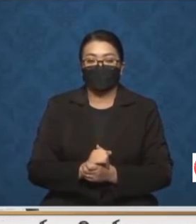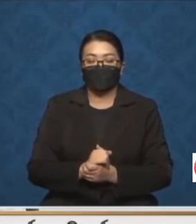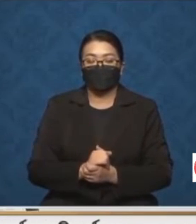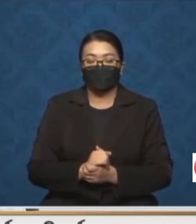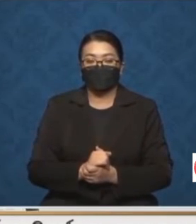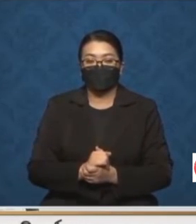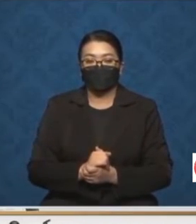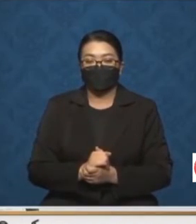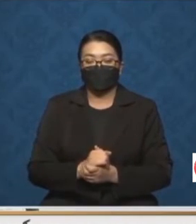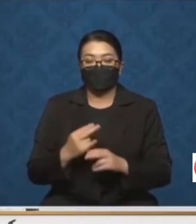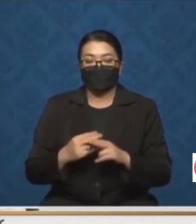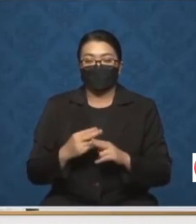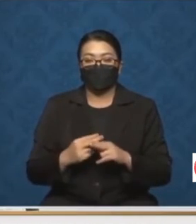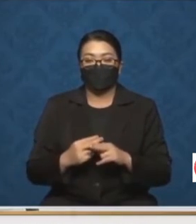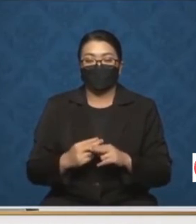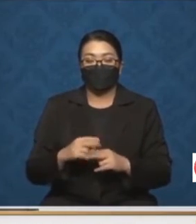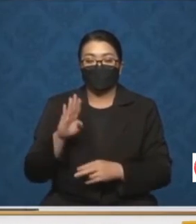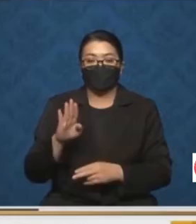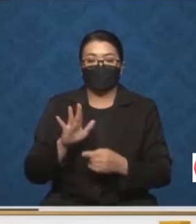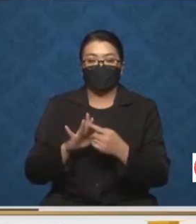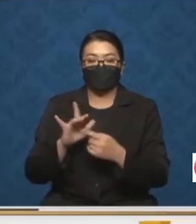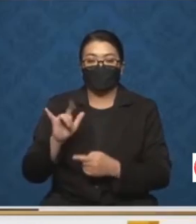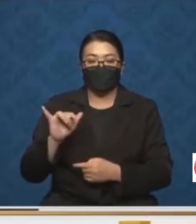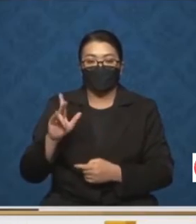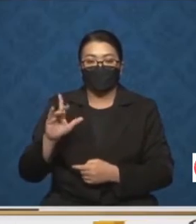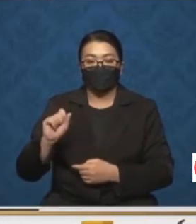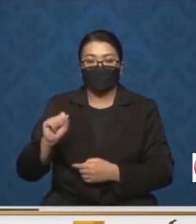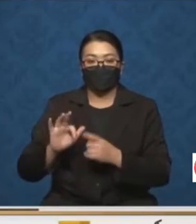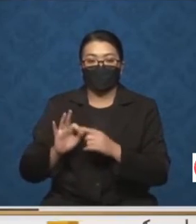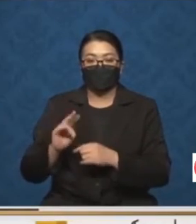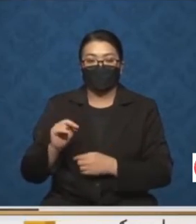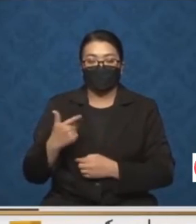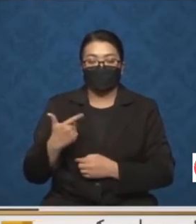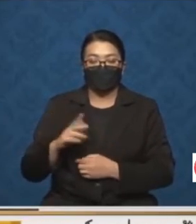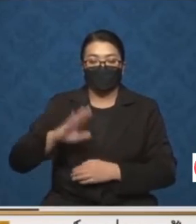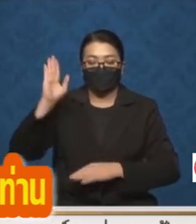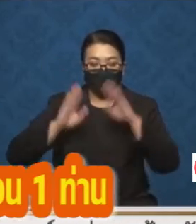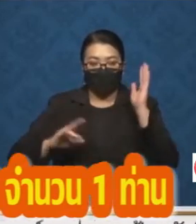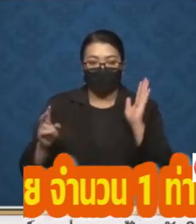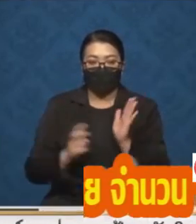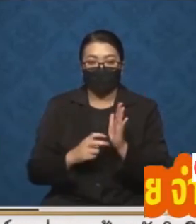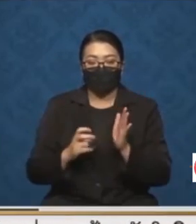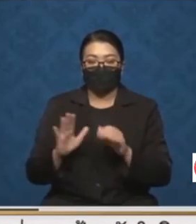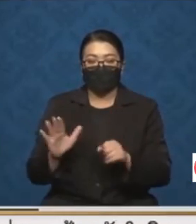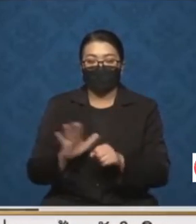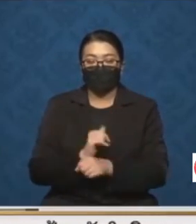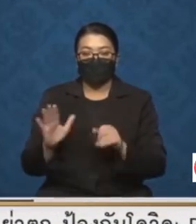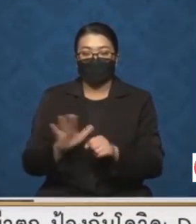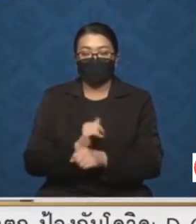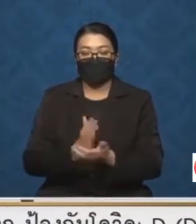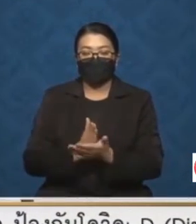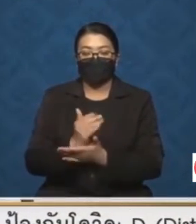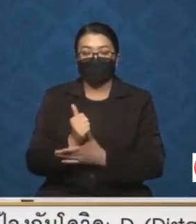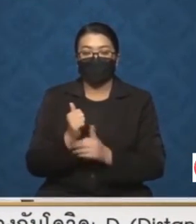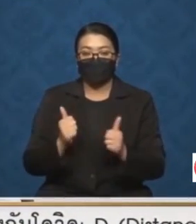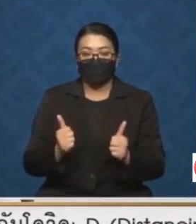ริมไทยขอเสนอนายบุญส่งชะเลธรครับขอผู้รับรองด้วยครับ ผู้รับรองครับผมครับ